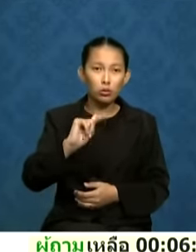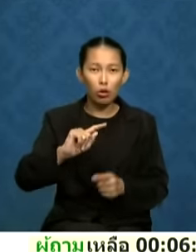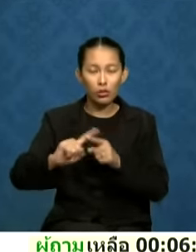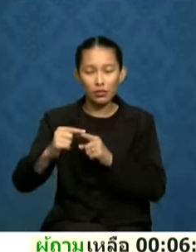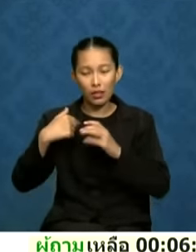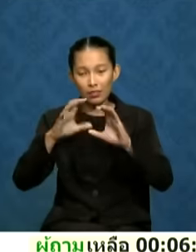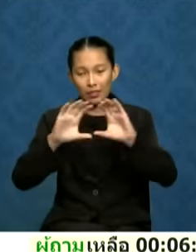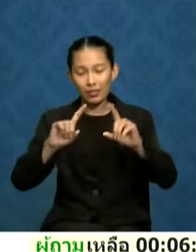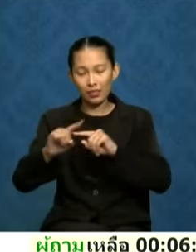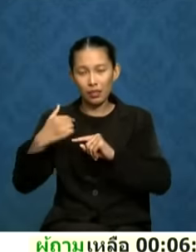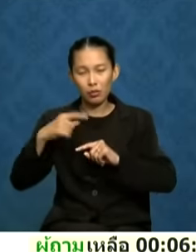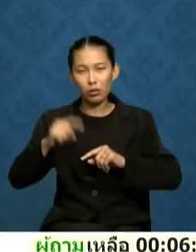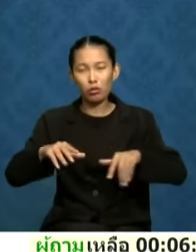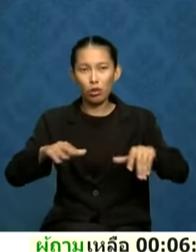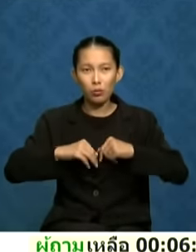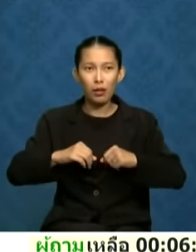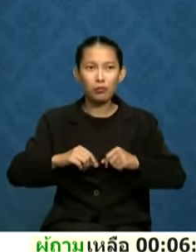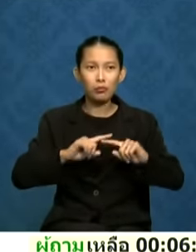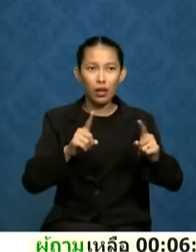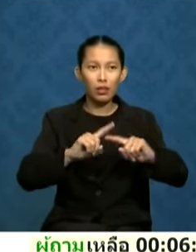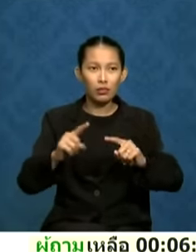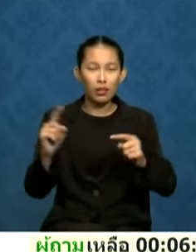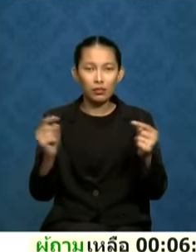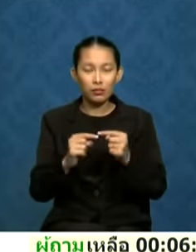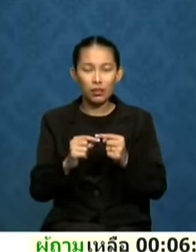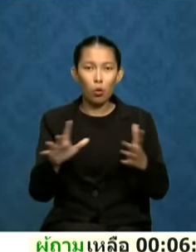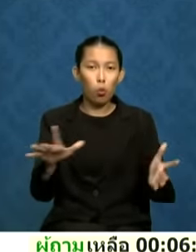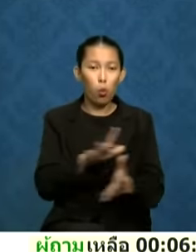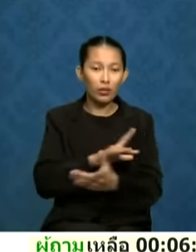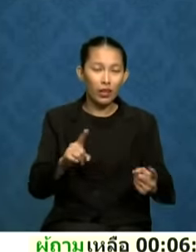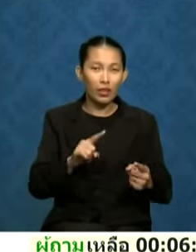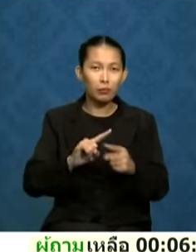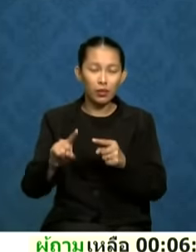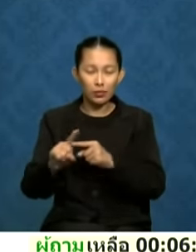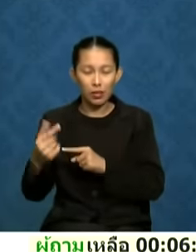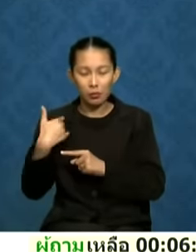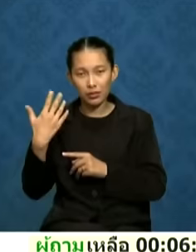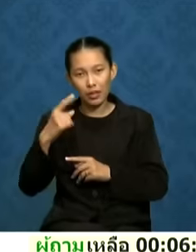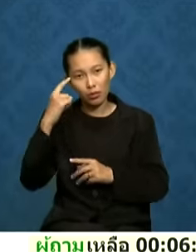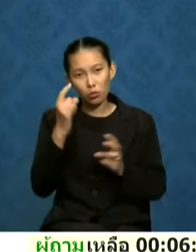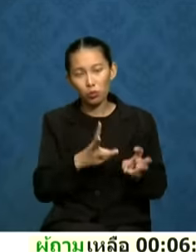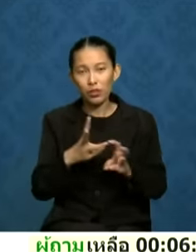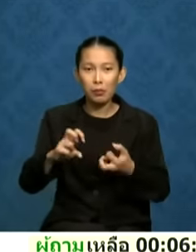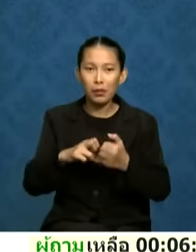ให้ยอมรับในความแตกต่างยอมรบในความแตกต่างในกในการเป็นสังคมพ Brittziารเป็สังคมภilage วัฐานธรรรมแล้วก retireและก็พยับจะหาทางออกแบบนี้ หาทางออกแบบนี้